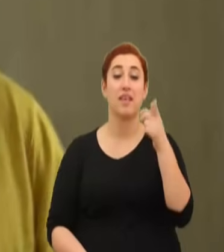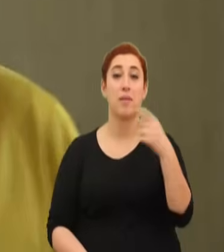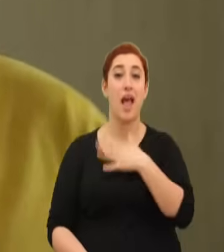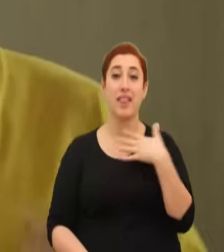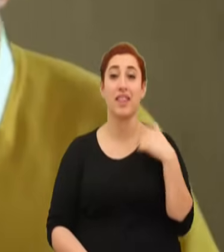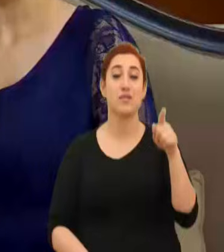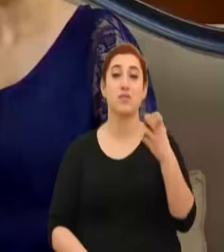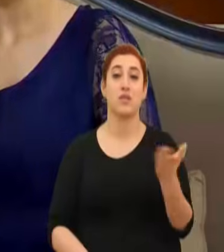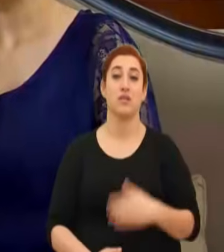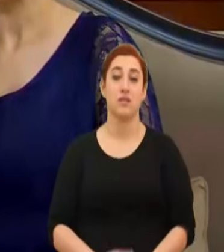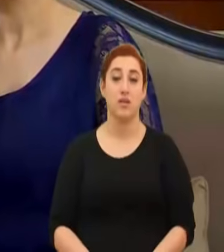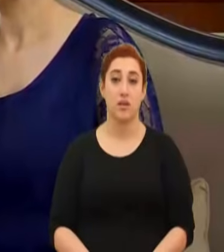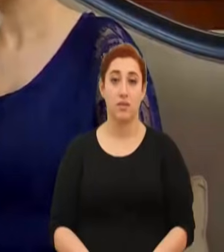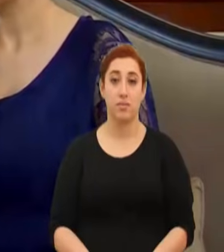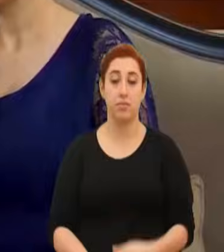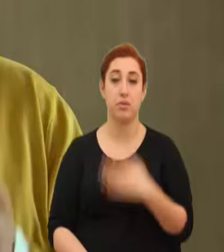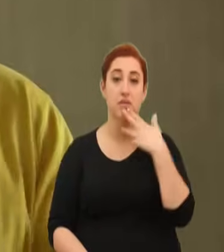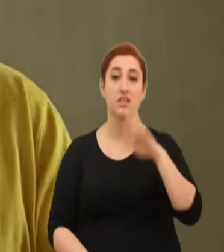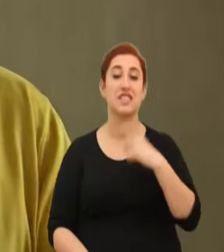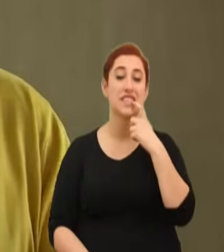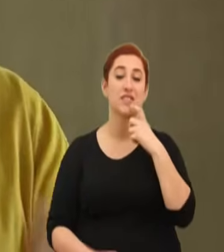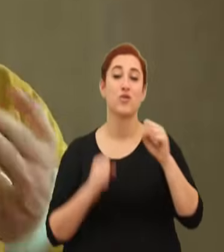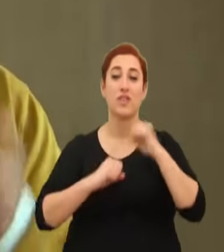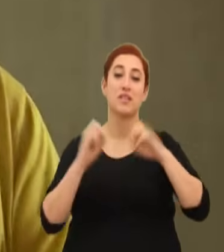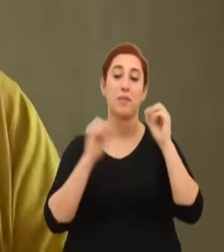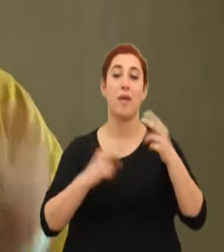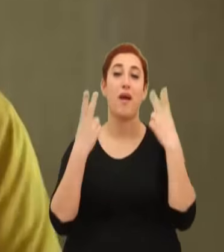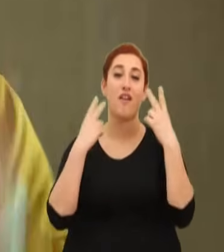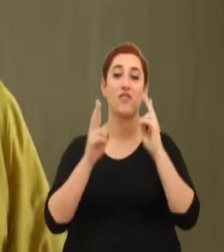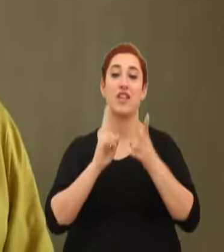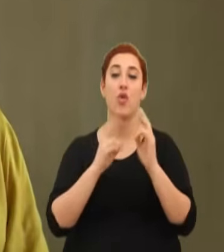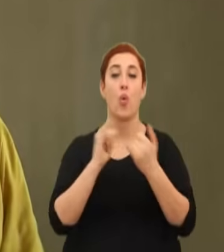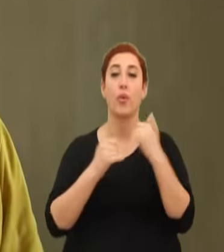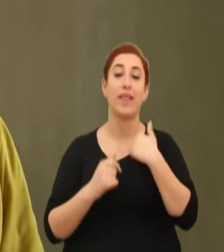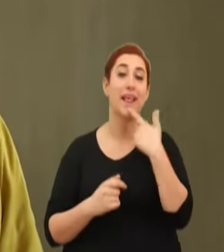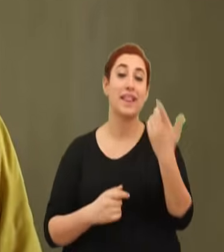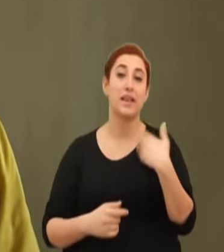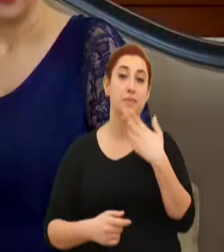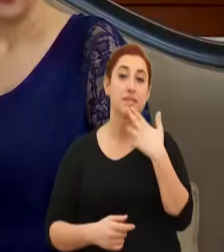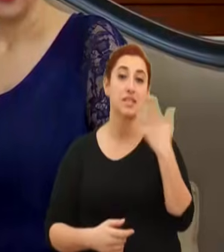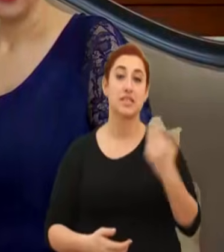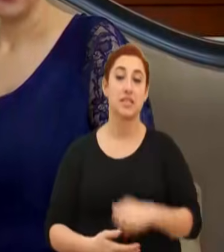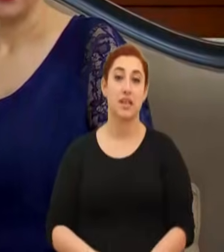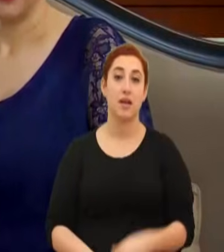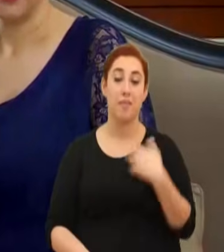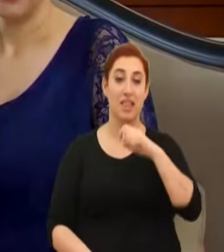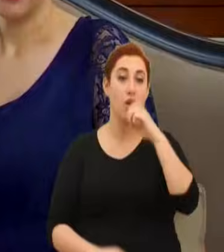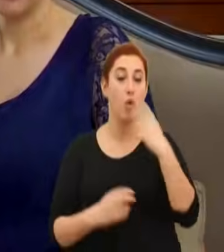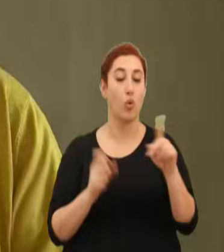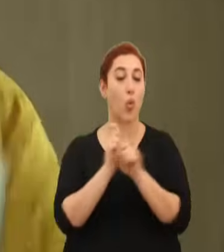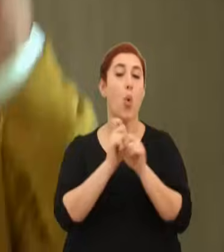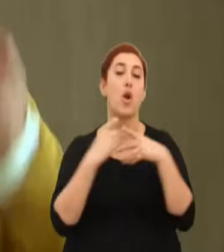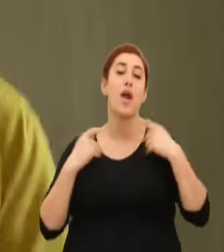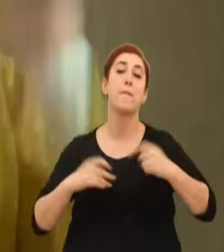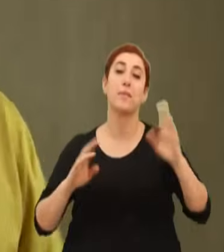ben anasına bunun ya? Ya kızın dişçilik okumayı burada artistlik okuyun. Nasıl diyeyim ben şimdi kadına ya? Ben dayısı olarak ona